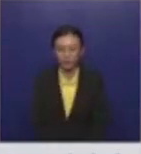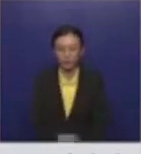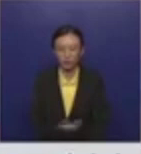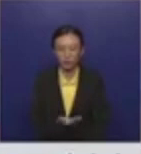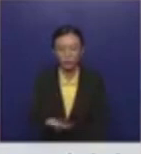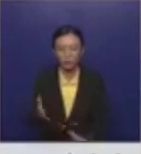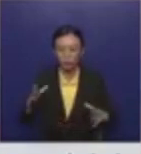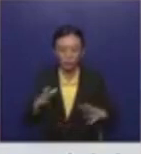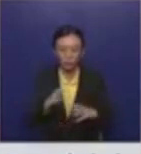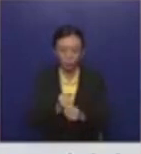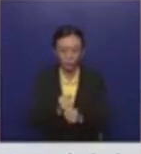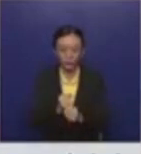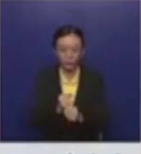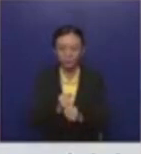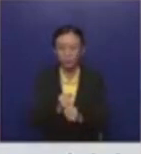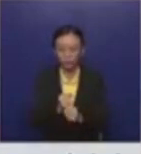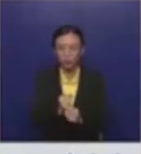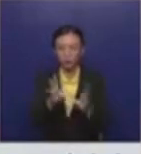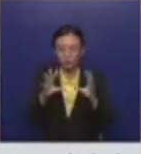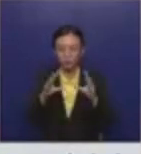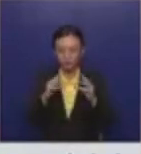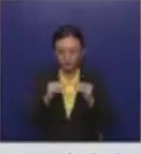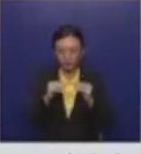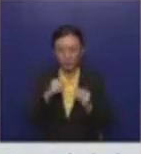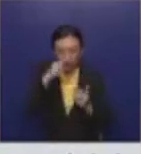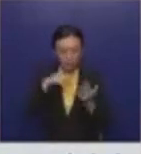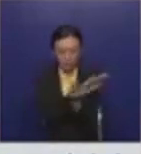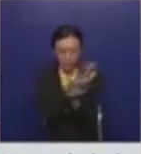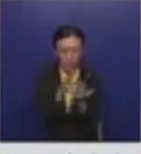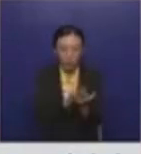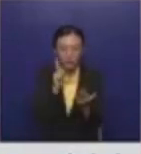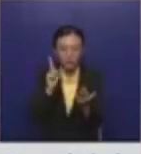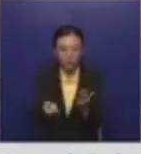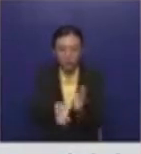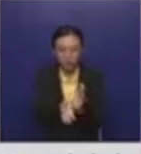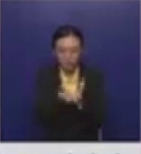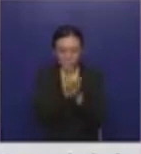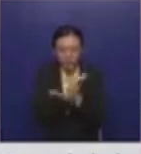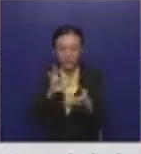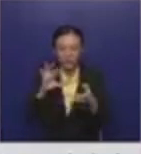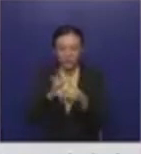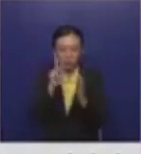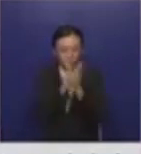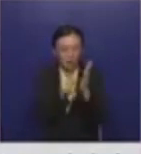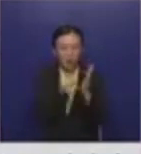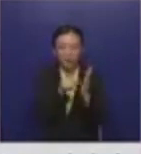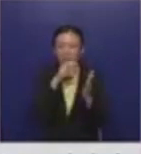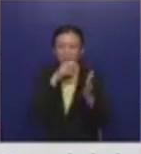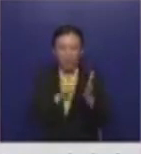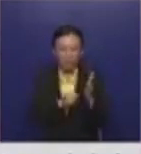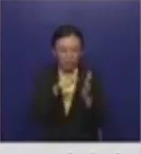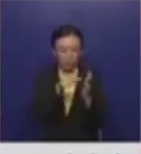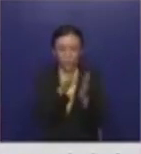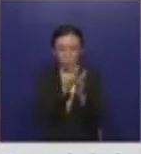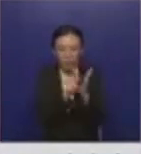ย่างยิ่งว่าประเทศเราควรจะต้องปรับบรรดากฎหมายที่ไม่ทันสมัยที่ล้าหลังน